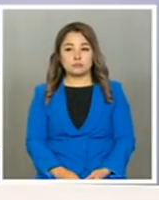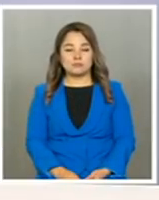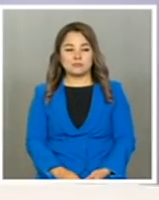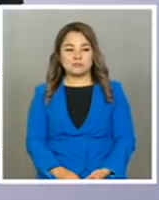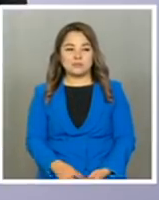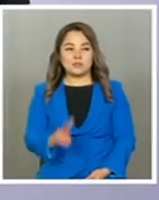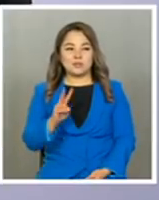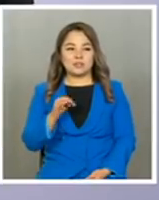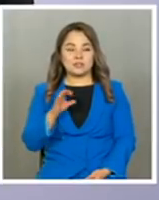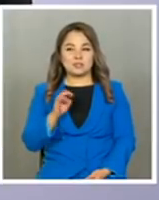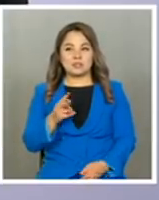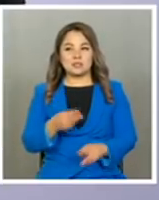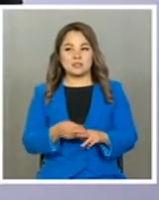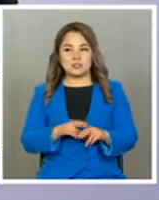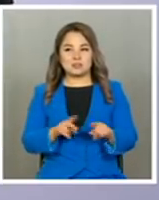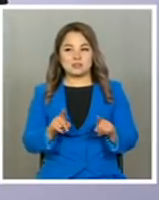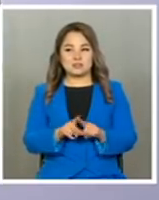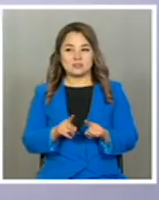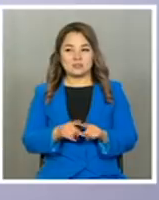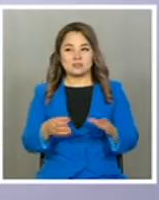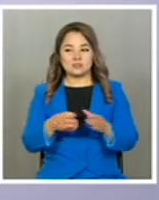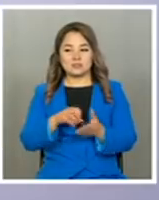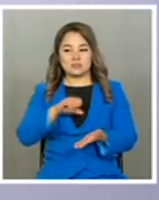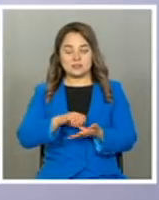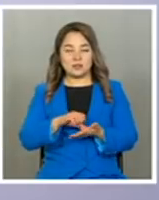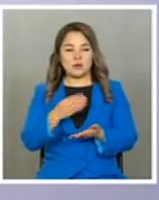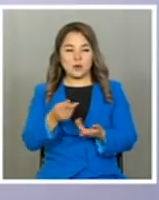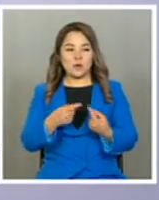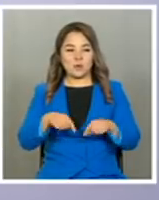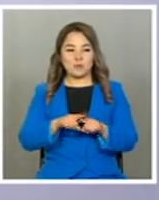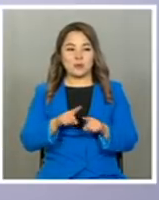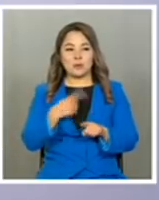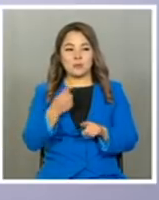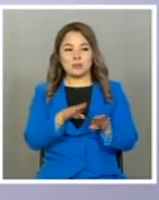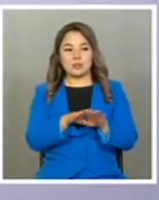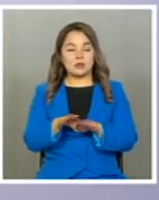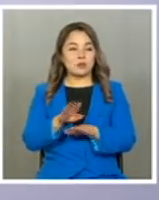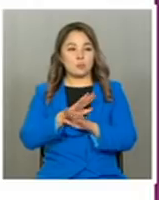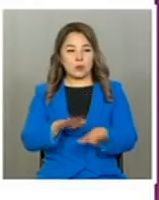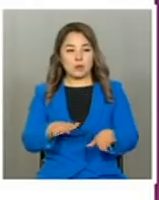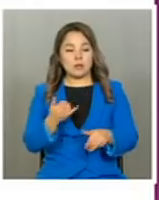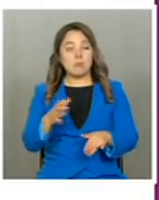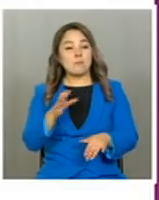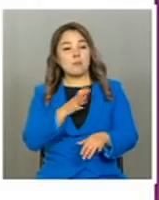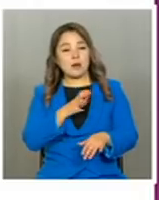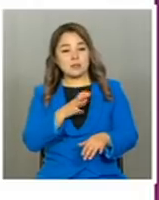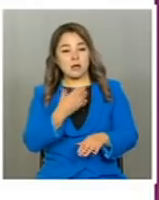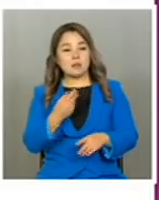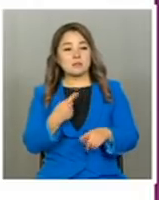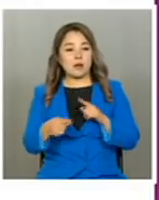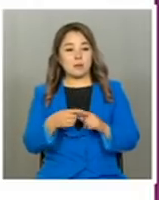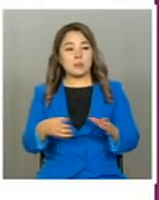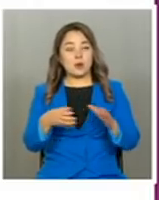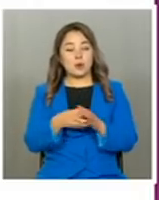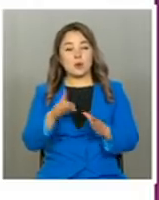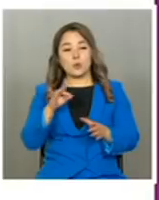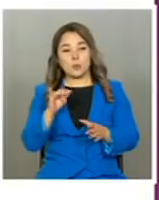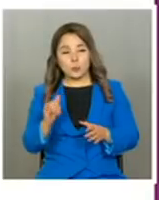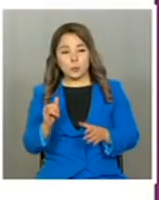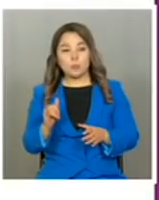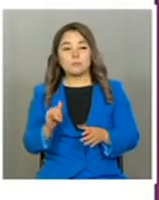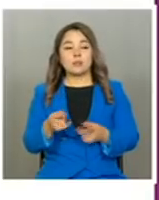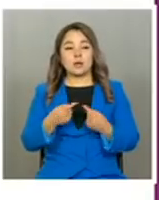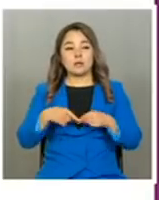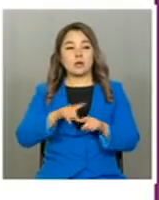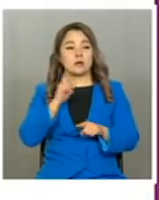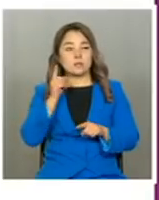Үйсін қоғамы. Үйсін қоғамы біртекті болмаған, яғни мұнда байлар, тайпалар менен ұрулар, жасауылдар